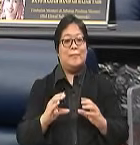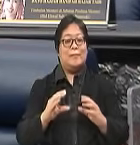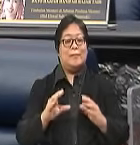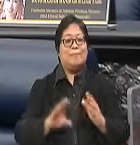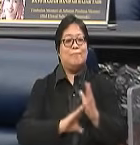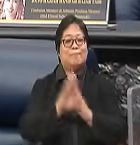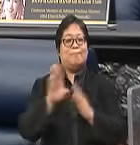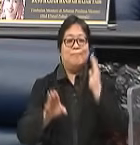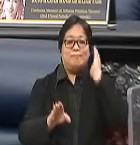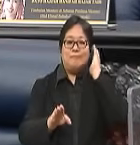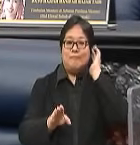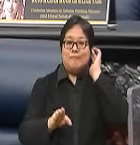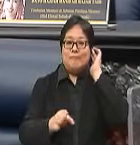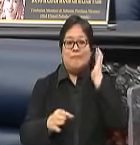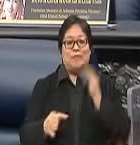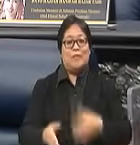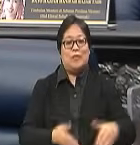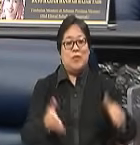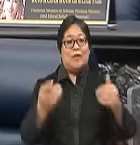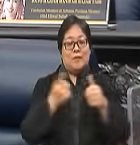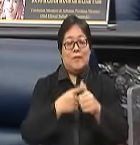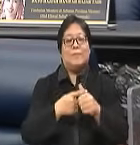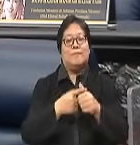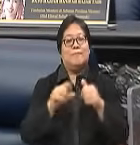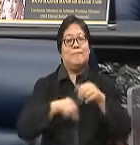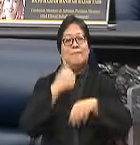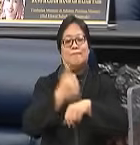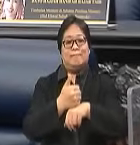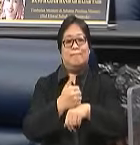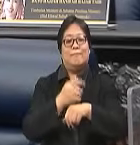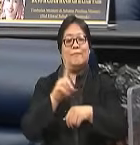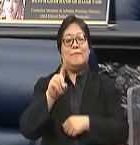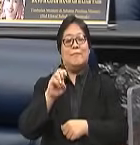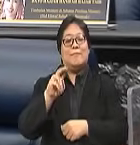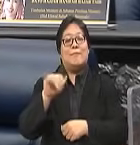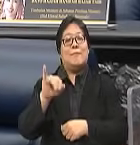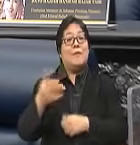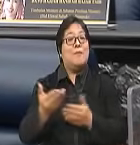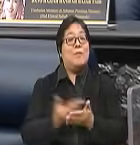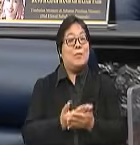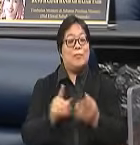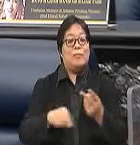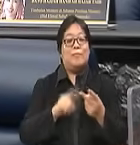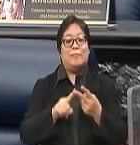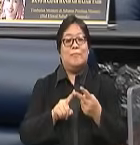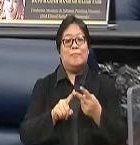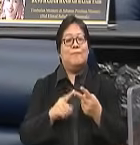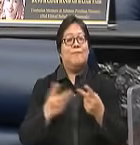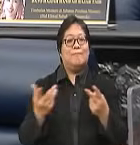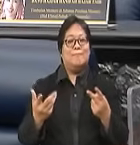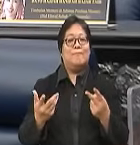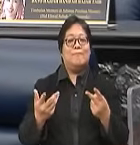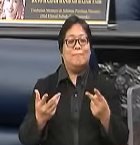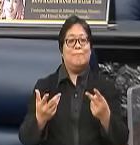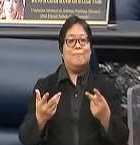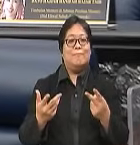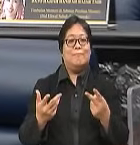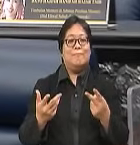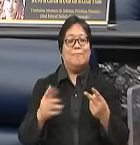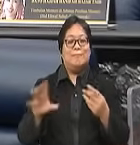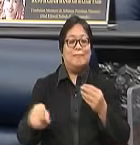pembangunan denah sungai ini yang pertama ialah untuk membina DNA yang baru dan yang kedua Jera untuk